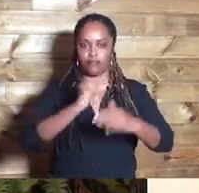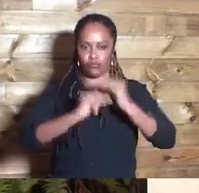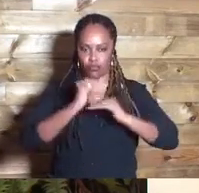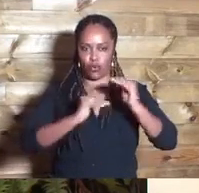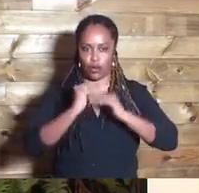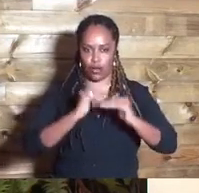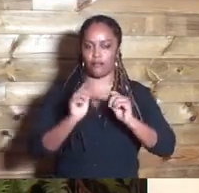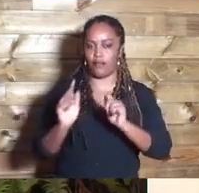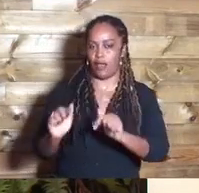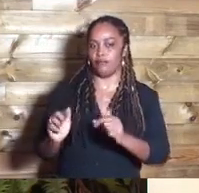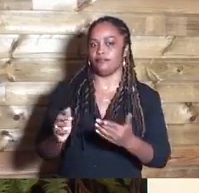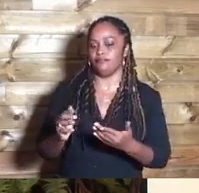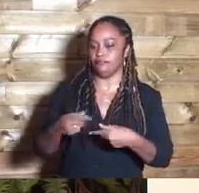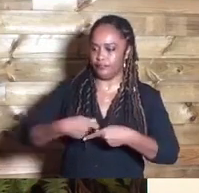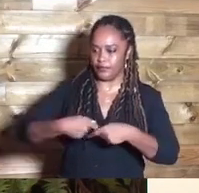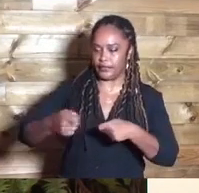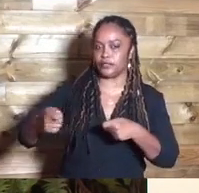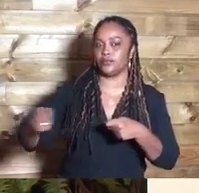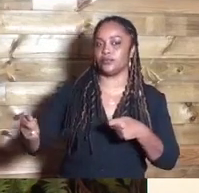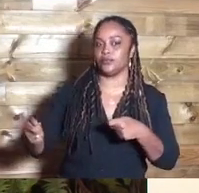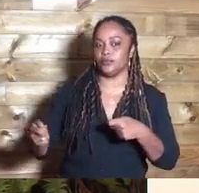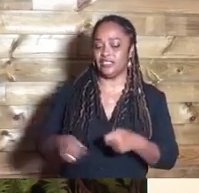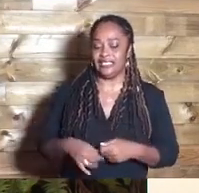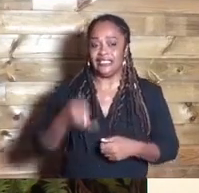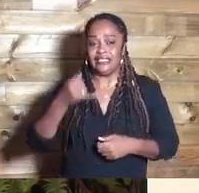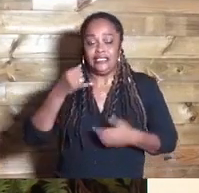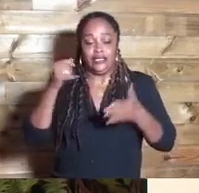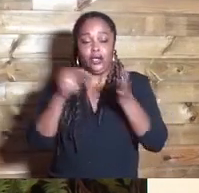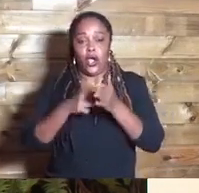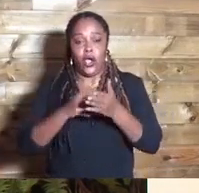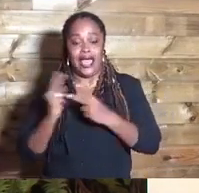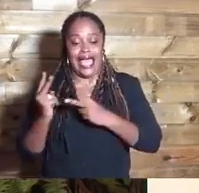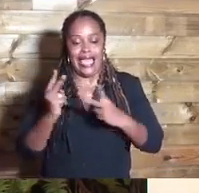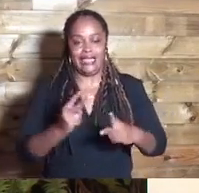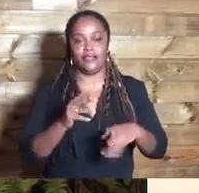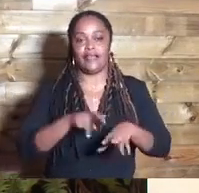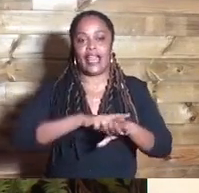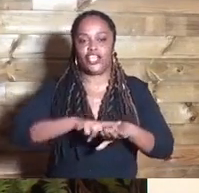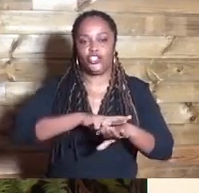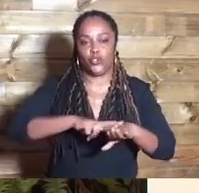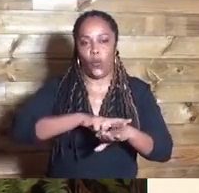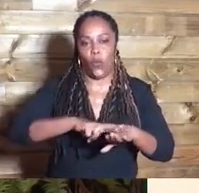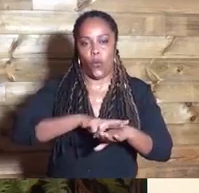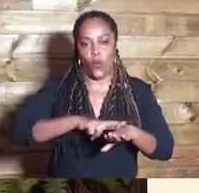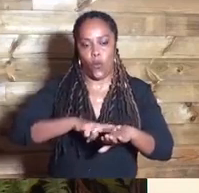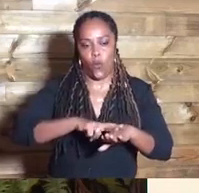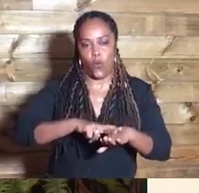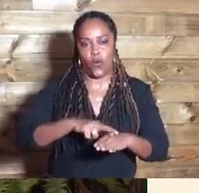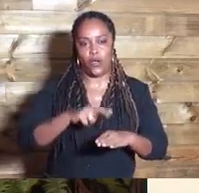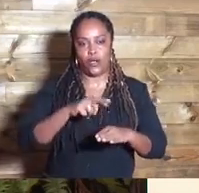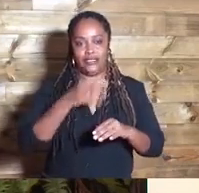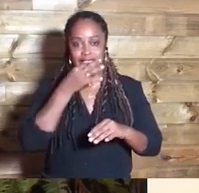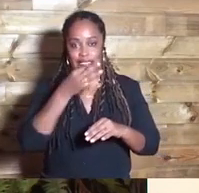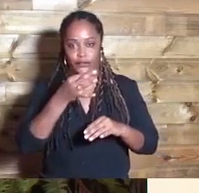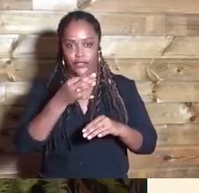nous arrivons à la région, nous permettez-nous de prendre à dans tout restant à programme à les autres,